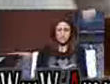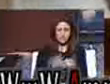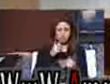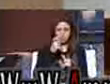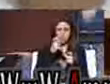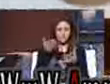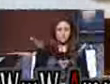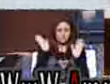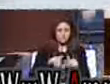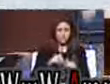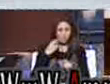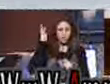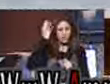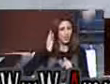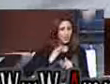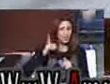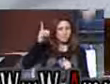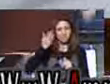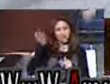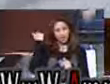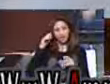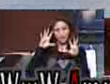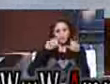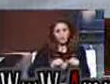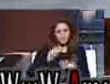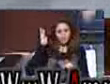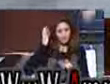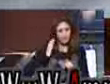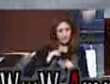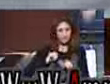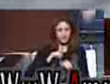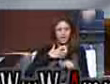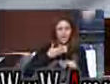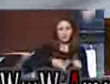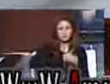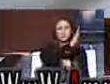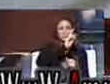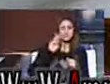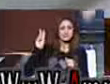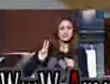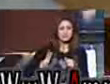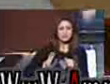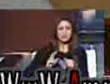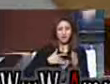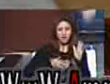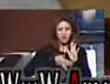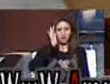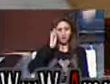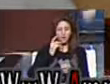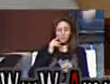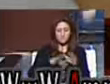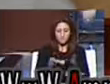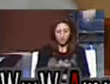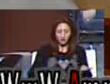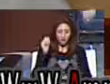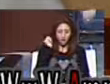كانت قادمه من ليبيا وهي اسلحه ليبيه وكانت في طريقها الى جنوب سيناء، هذا بجانب 64 لغم ارضي